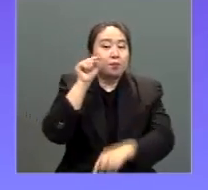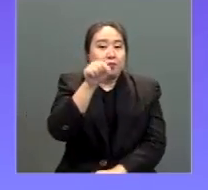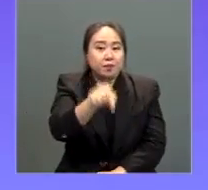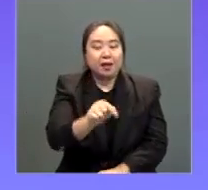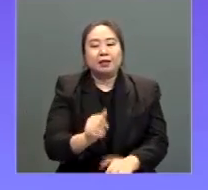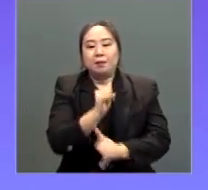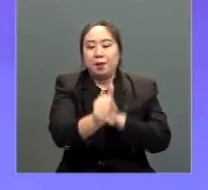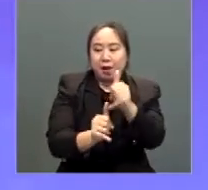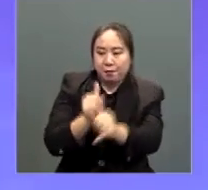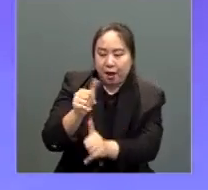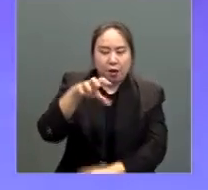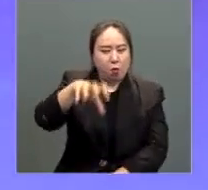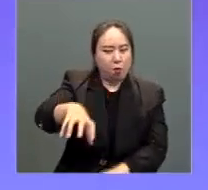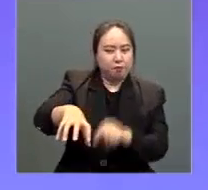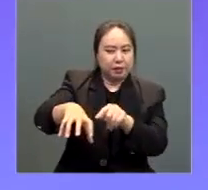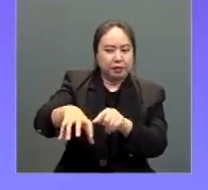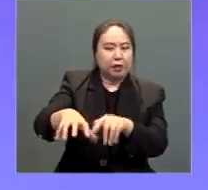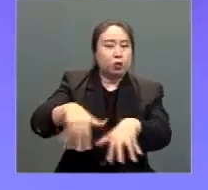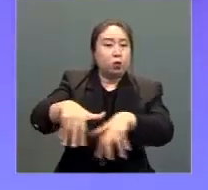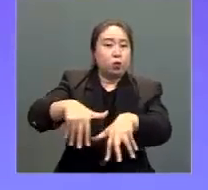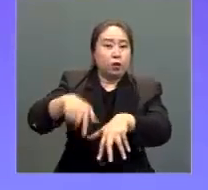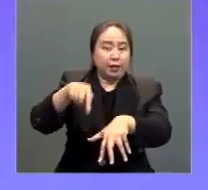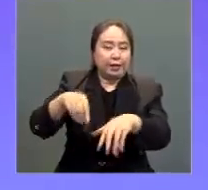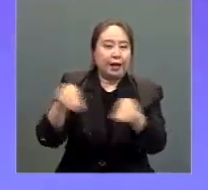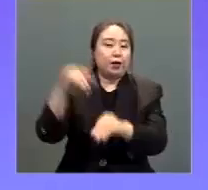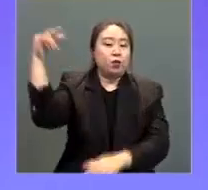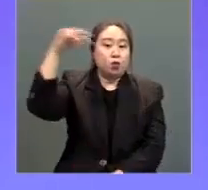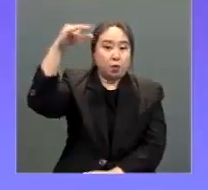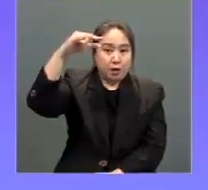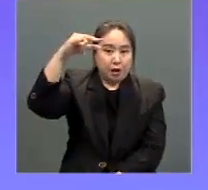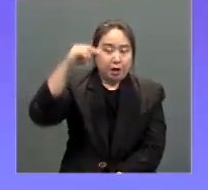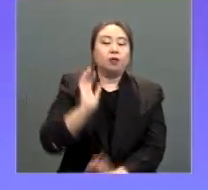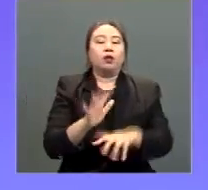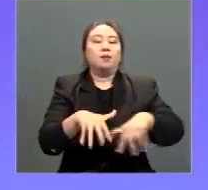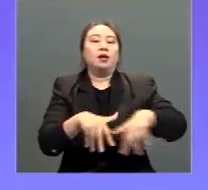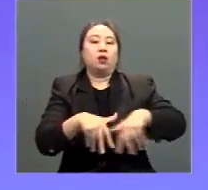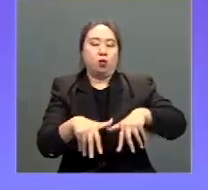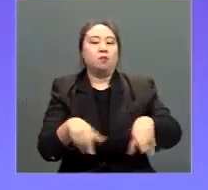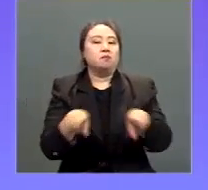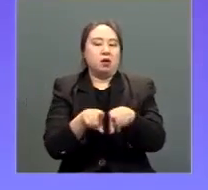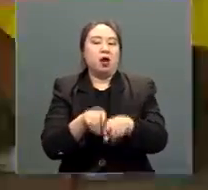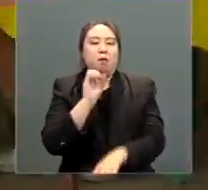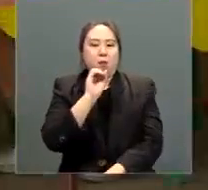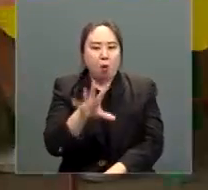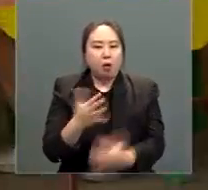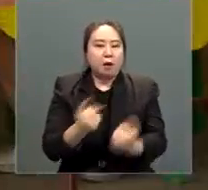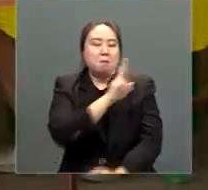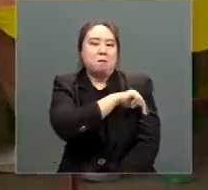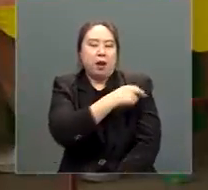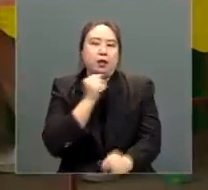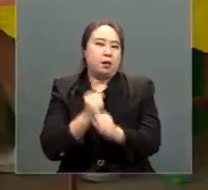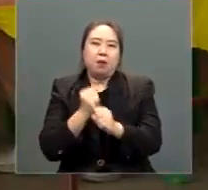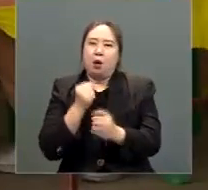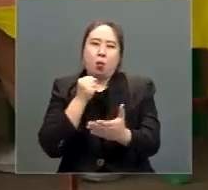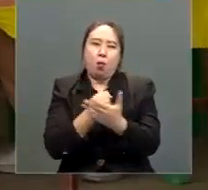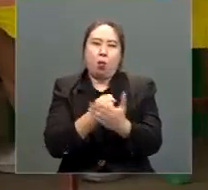คัดกรองกลุ่มสุ่มเสี่ยงนะครับในชุมชนพื้นที่ย่านดอนเมืองขณะที่พี่น้องประชาชนในชุมชนเองก็บอกว่าโอ้โหทีมแพทย์ทำงานเชิงรุ